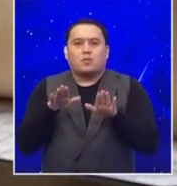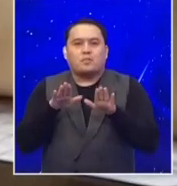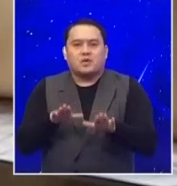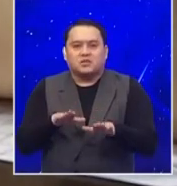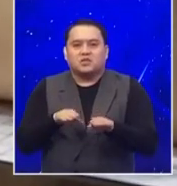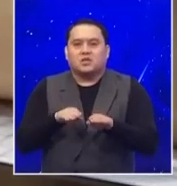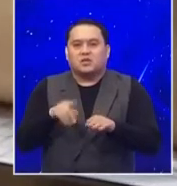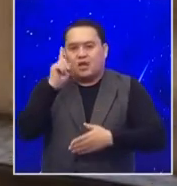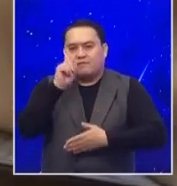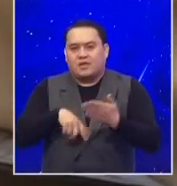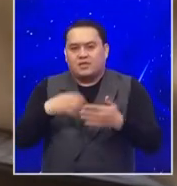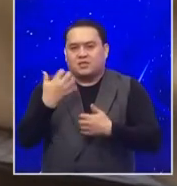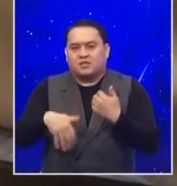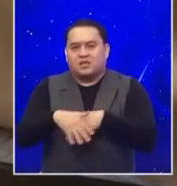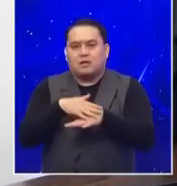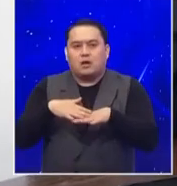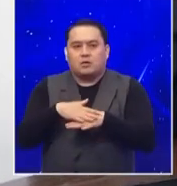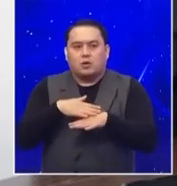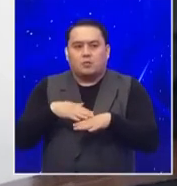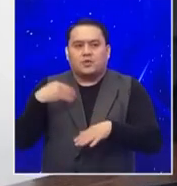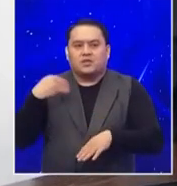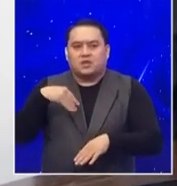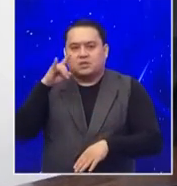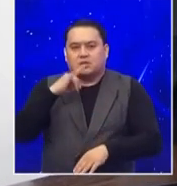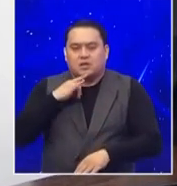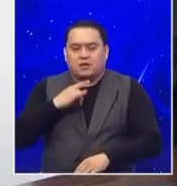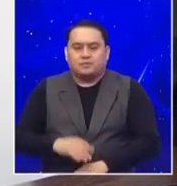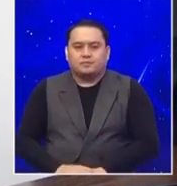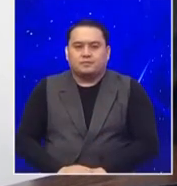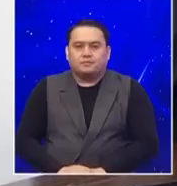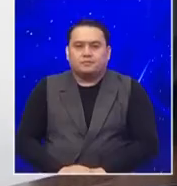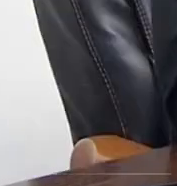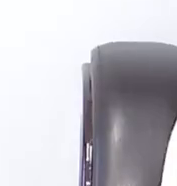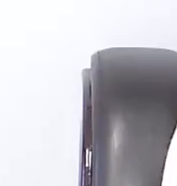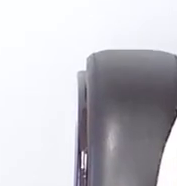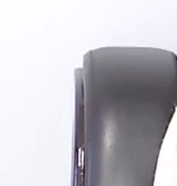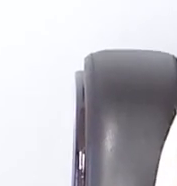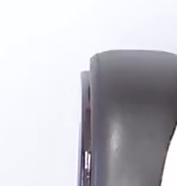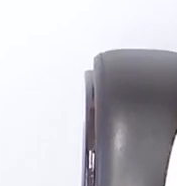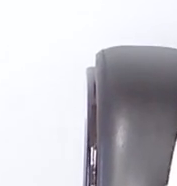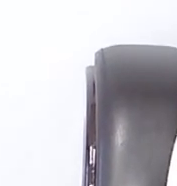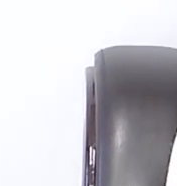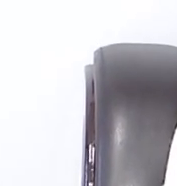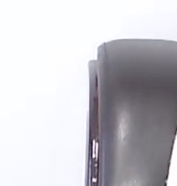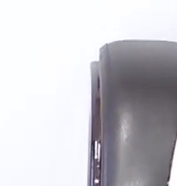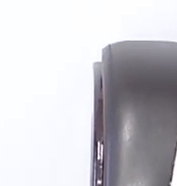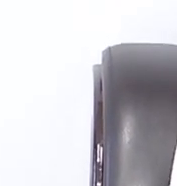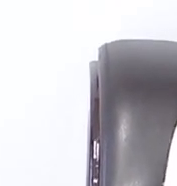позицию в рейтинге доверия среди населения после президента страны. Рустам Араубаев, Ержан Дюсен, телеканал ЖТСУ.